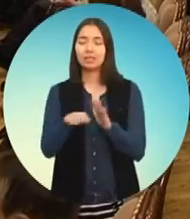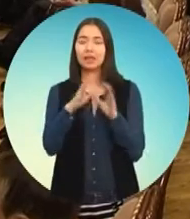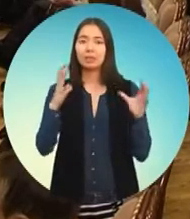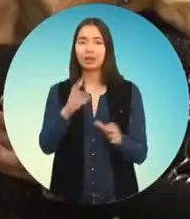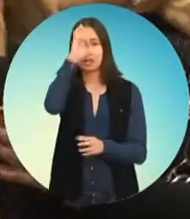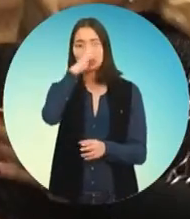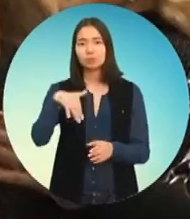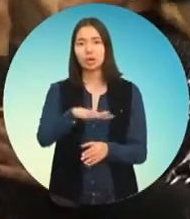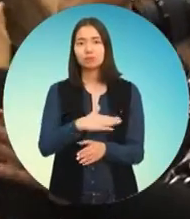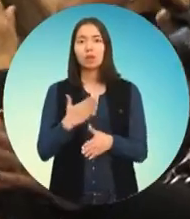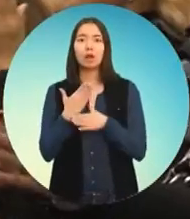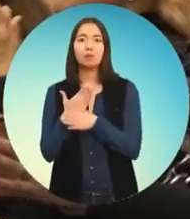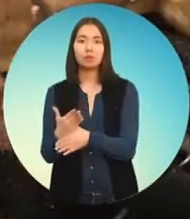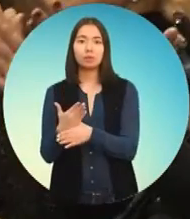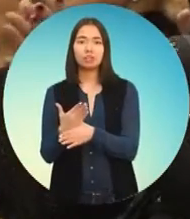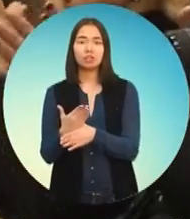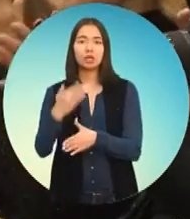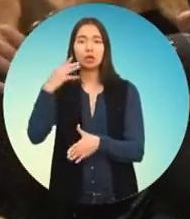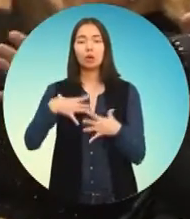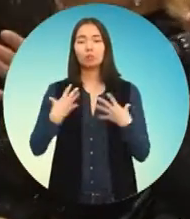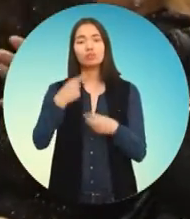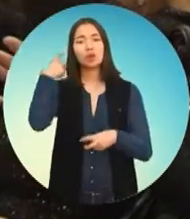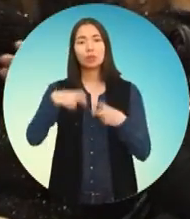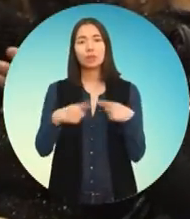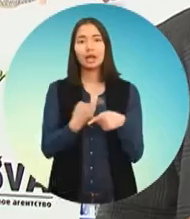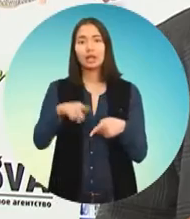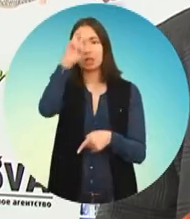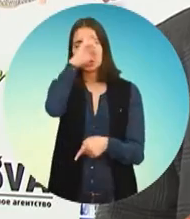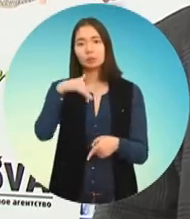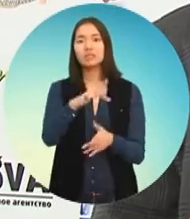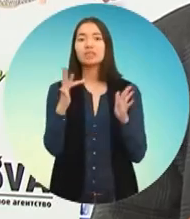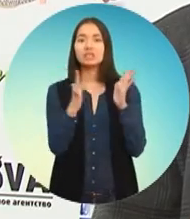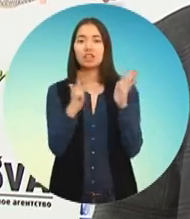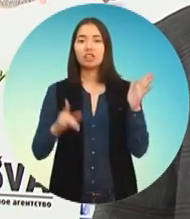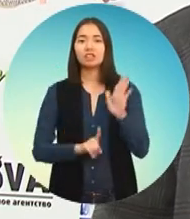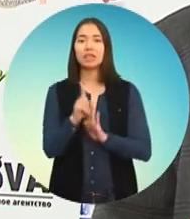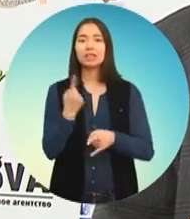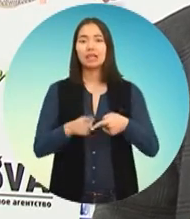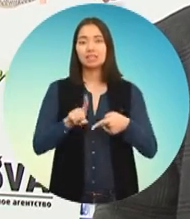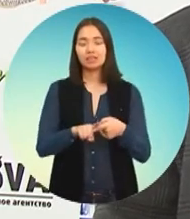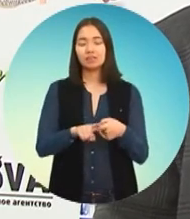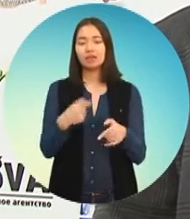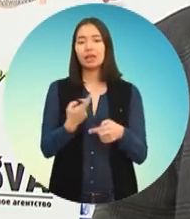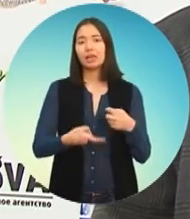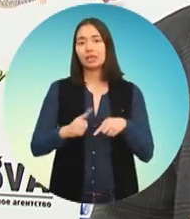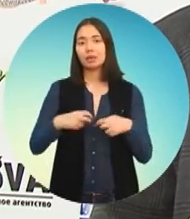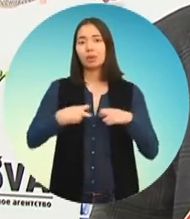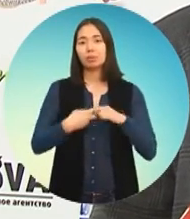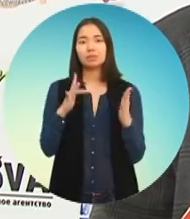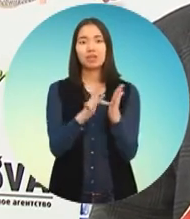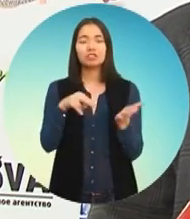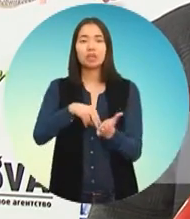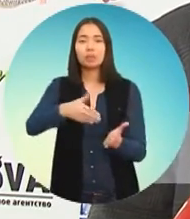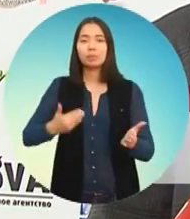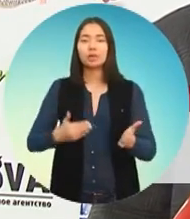опекой государства. Помощь обществу глухих – это государственная задача. Исходя из этого, в общем-то, эти проблемы и задачи стоят перед